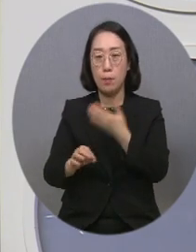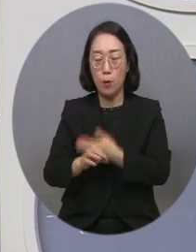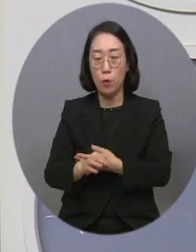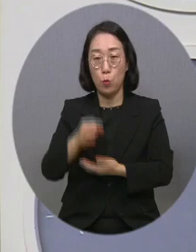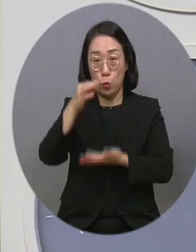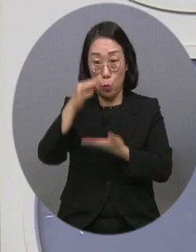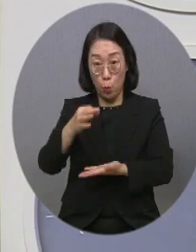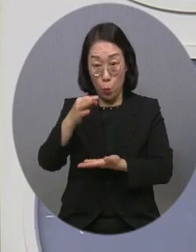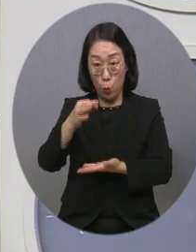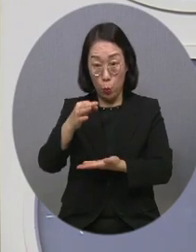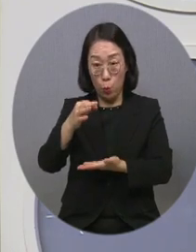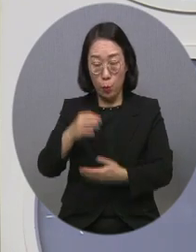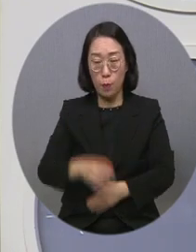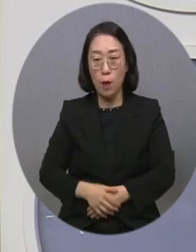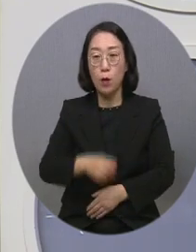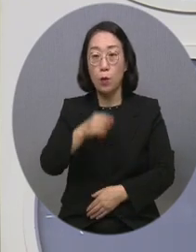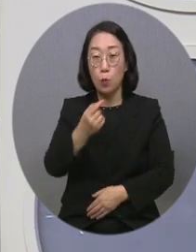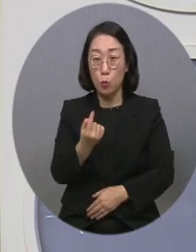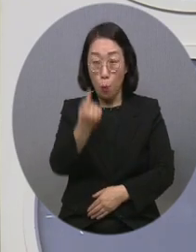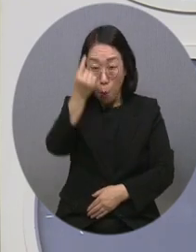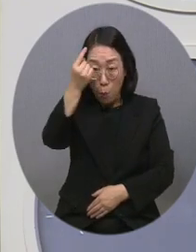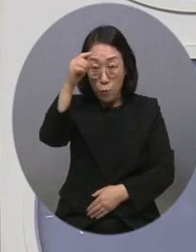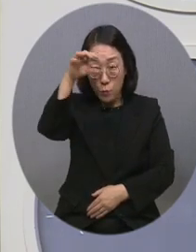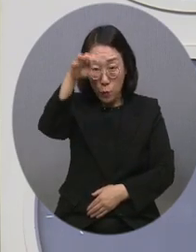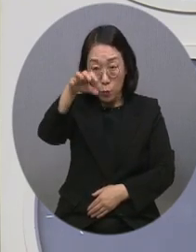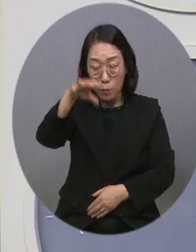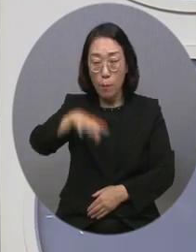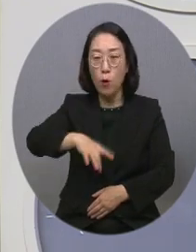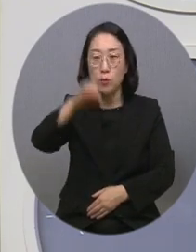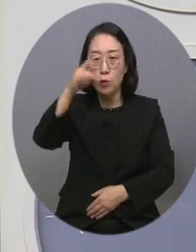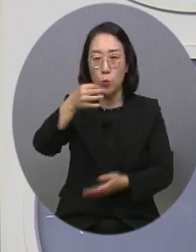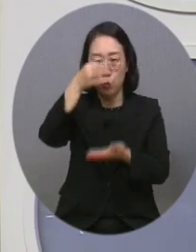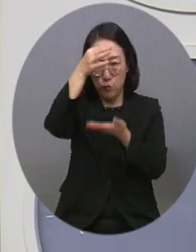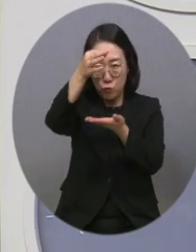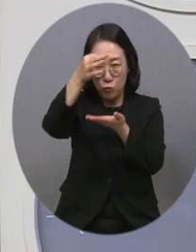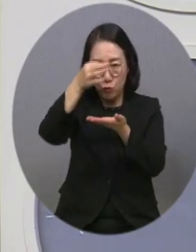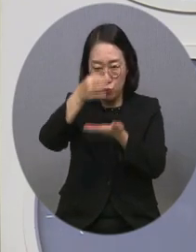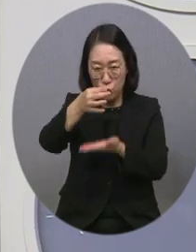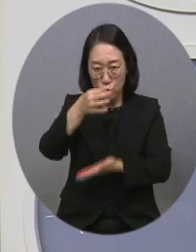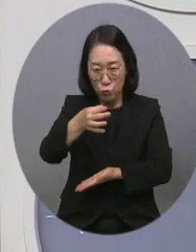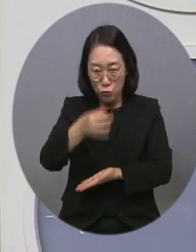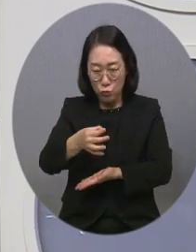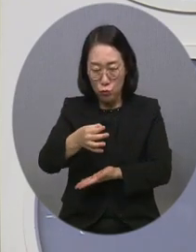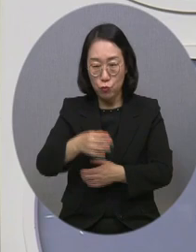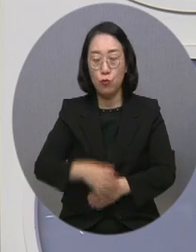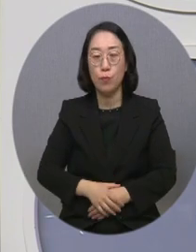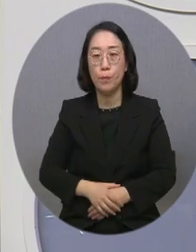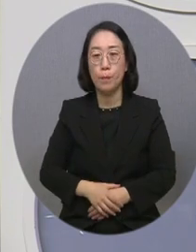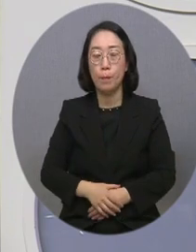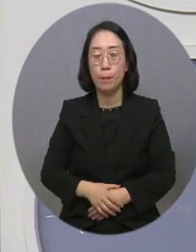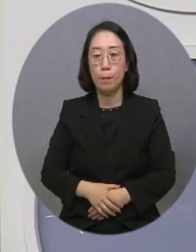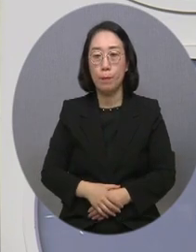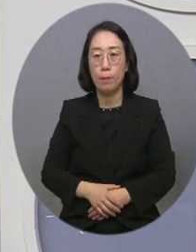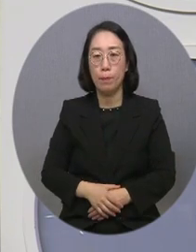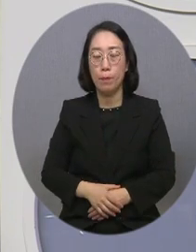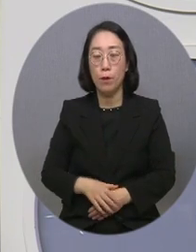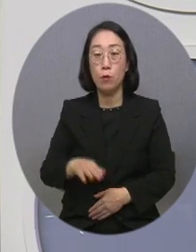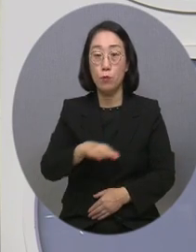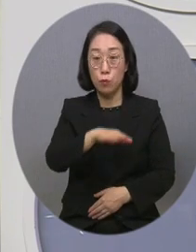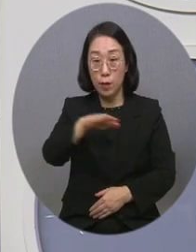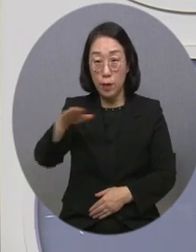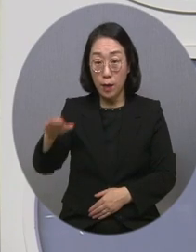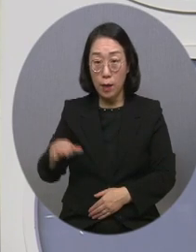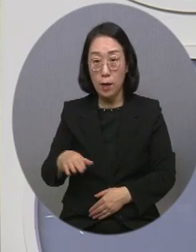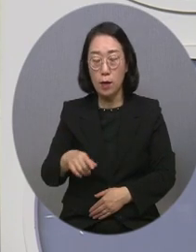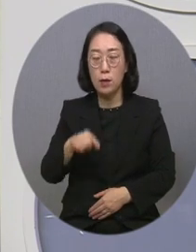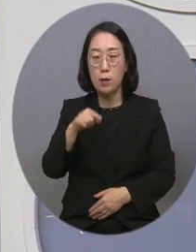이제 그 점수 좋은 점수 순으로부터 해서 이제 배분을 하게 되는데 배분을 하고 났을 때 이제 저희가 그